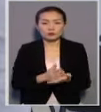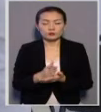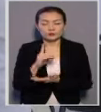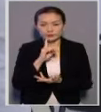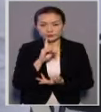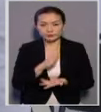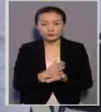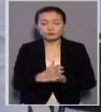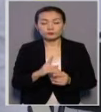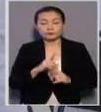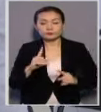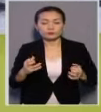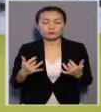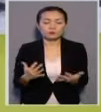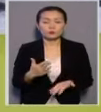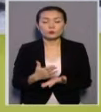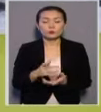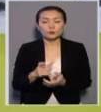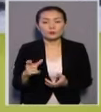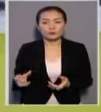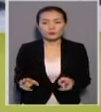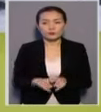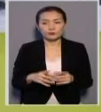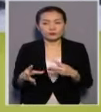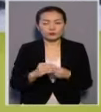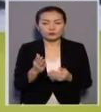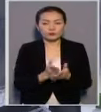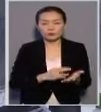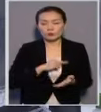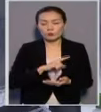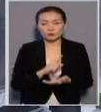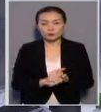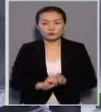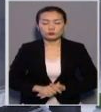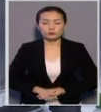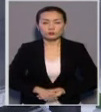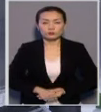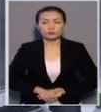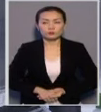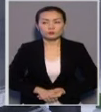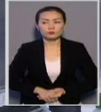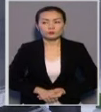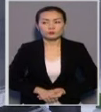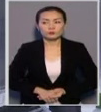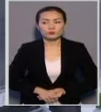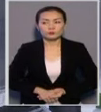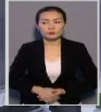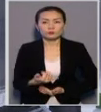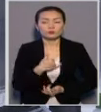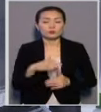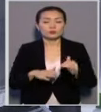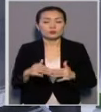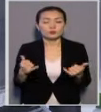атқаруда. Біз ерекше қажеттіліктері бар адамдар үшін бірдей қызмет етуіміз керек, дейді ол. Мен қазір мамандығым